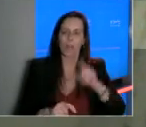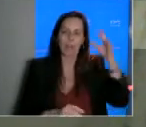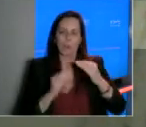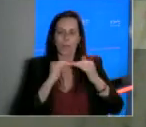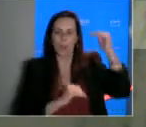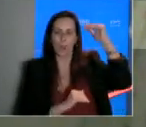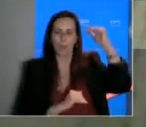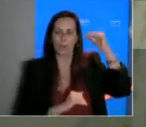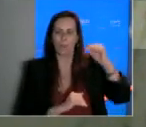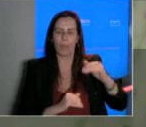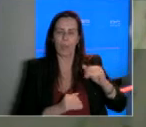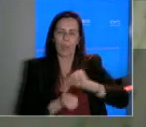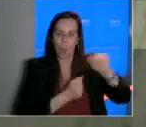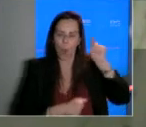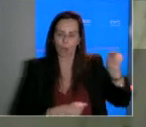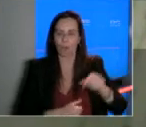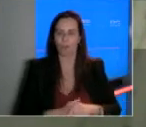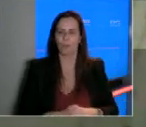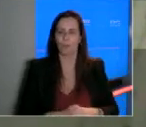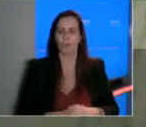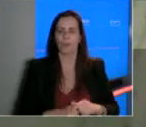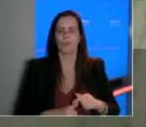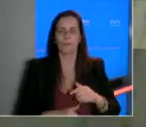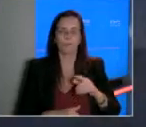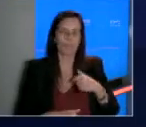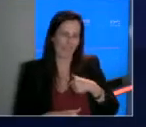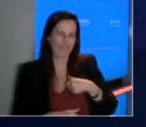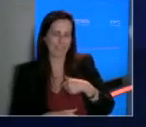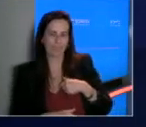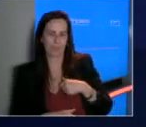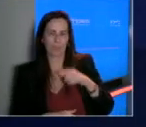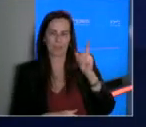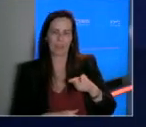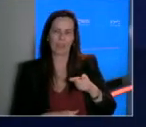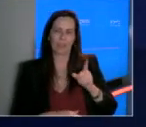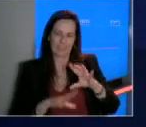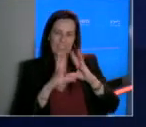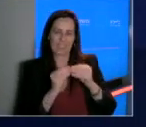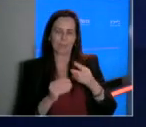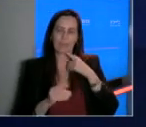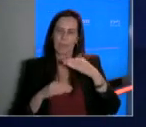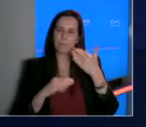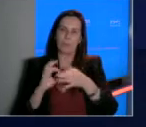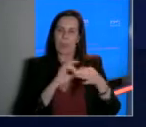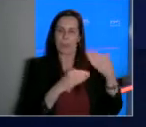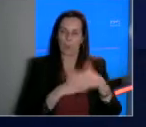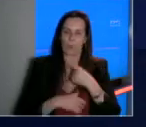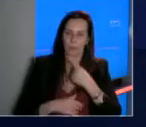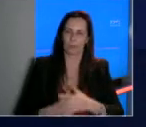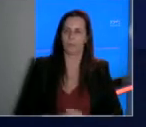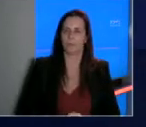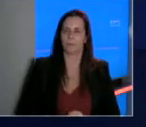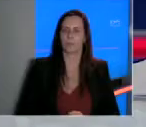העליון ב-D9, מביא אותנו סמך. אני חייב לסכם משפט אחרון.